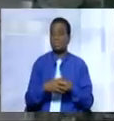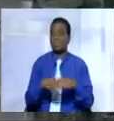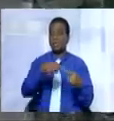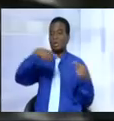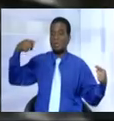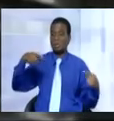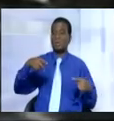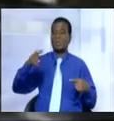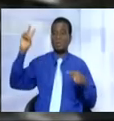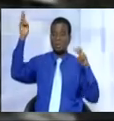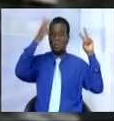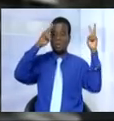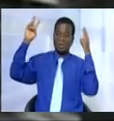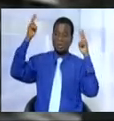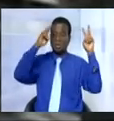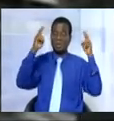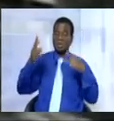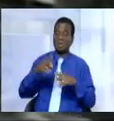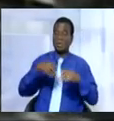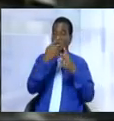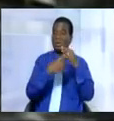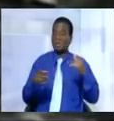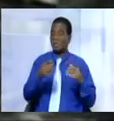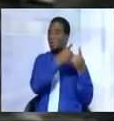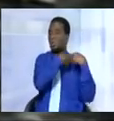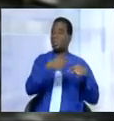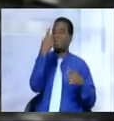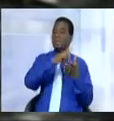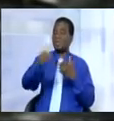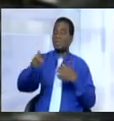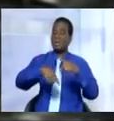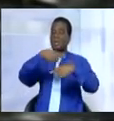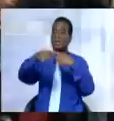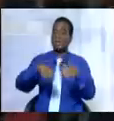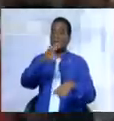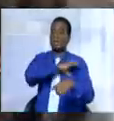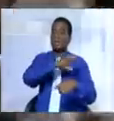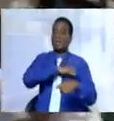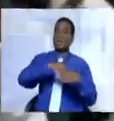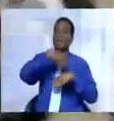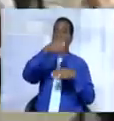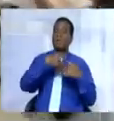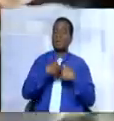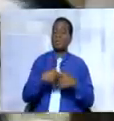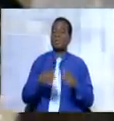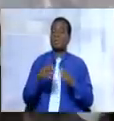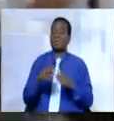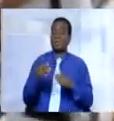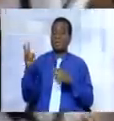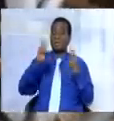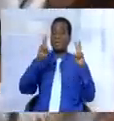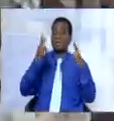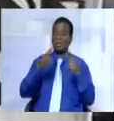L'opposant vénézuélien Leopoldo López, disparu depuis une semaine, s'est rendu mardi à la police après avoir appelé à une